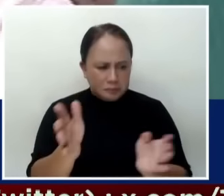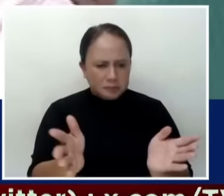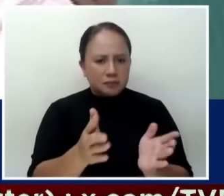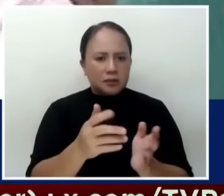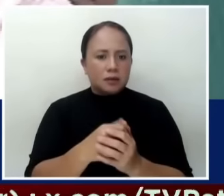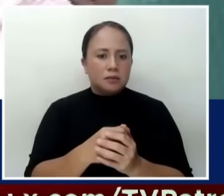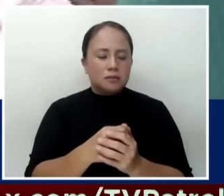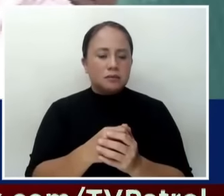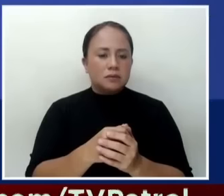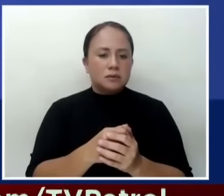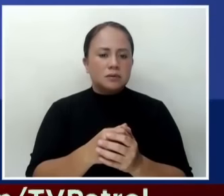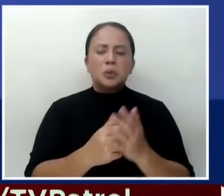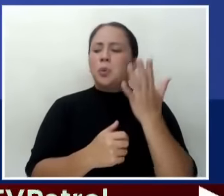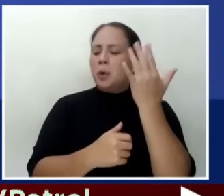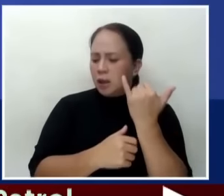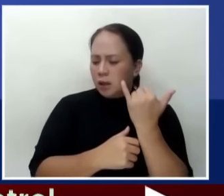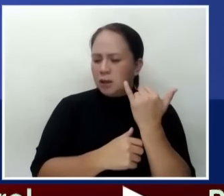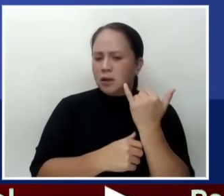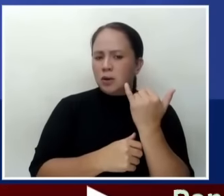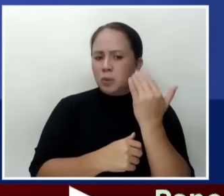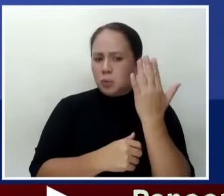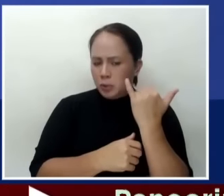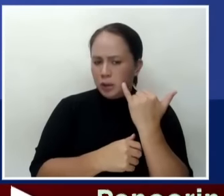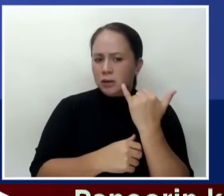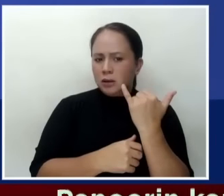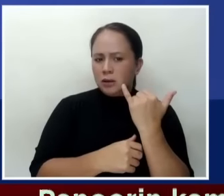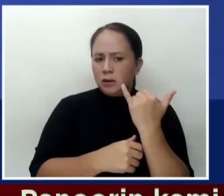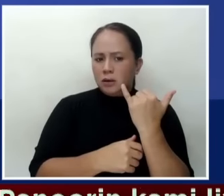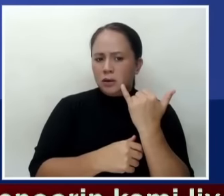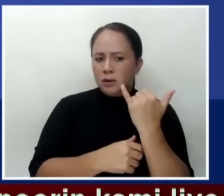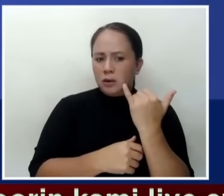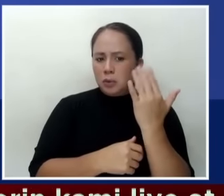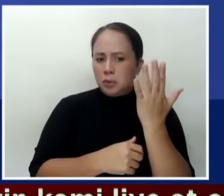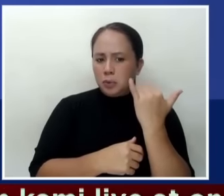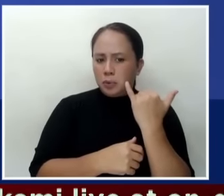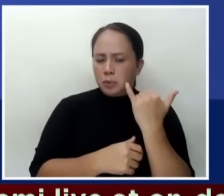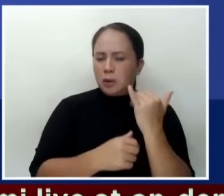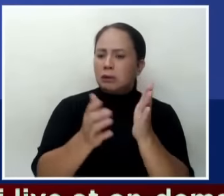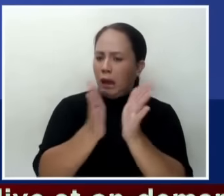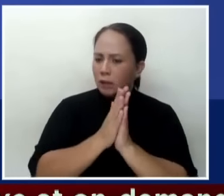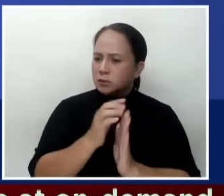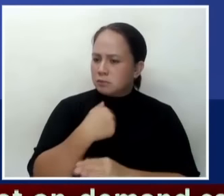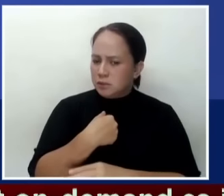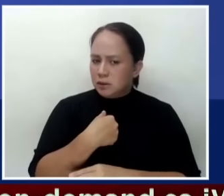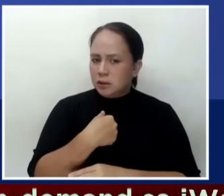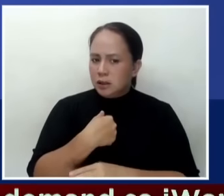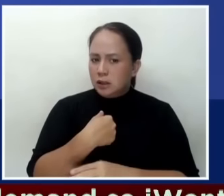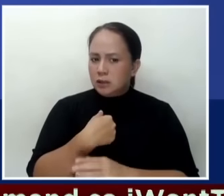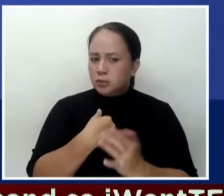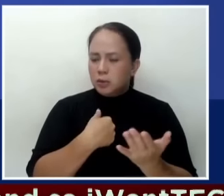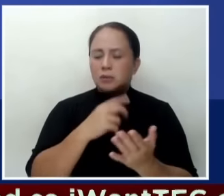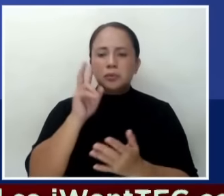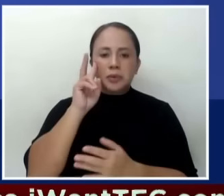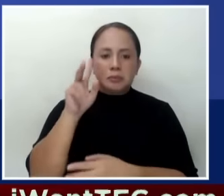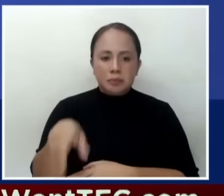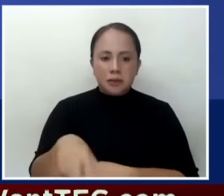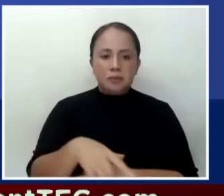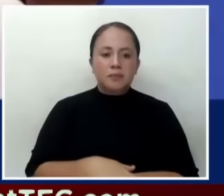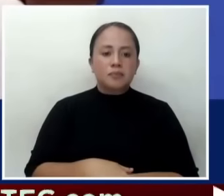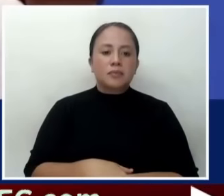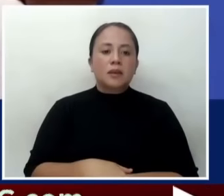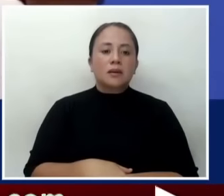bakit mo ako nire-request ngayon na tumakbo ang Vice President.